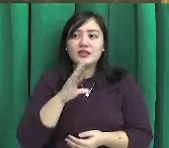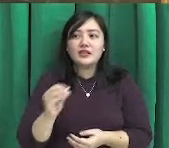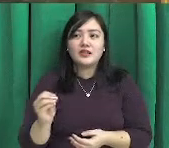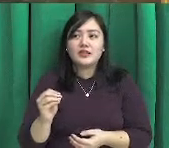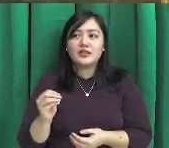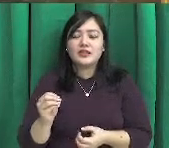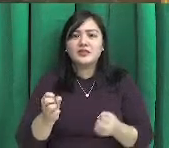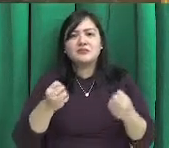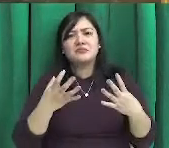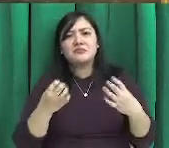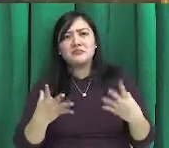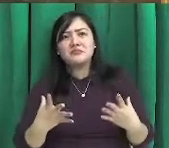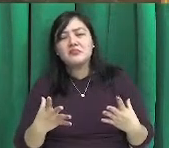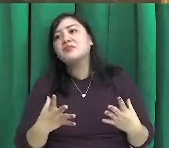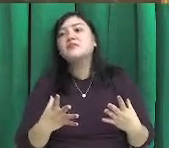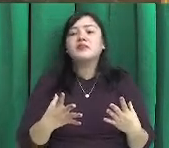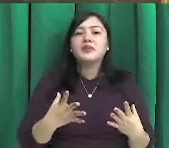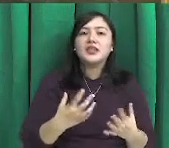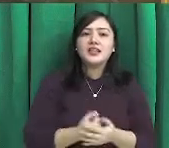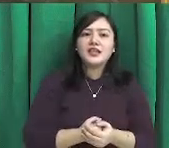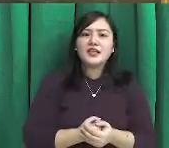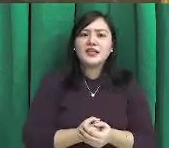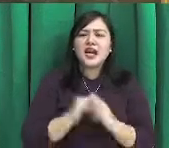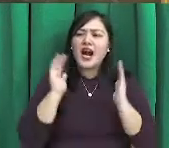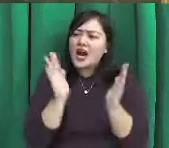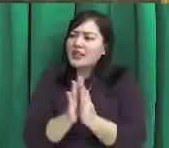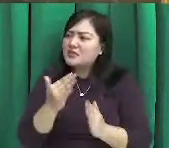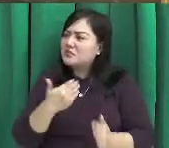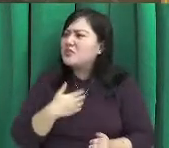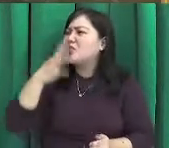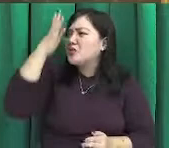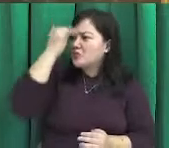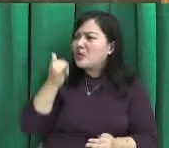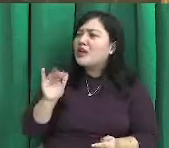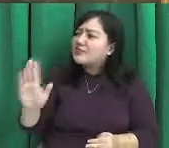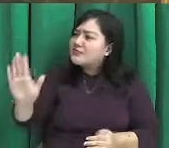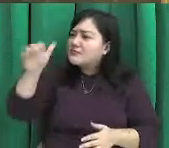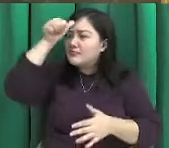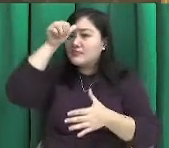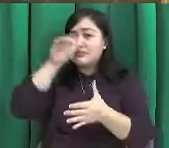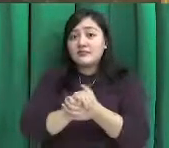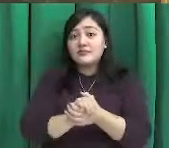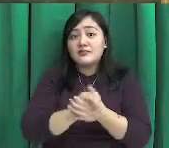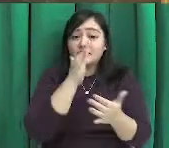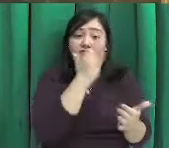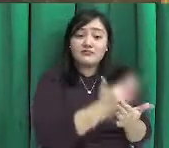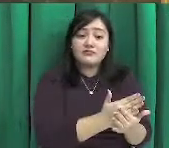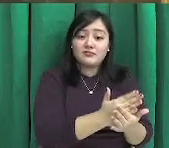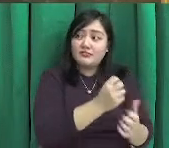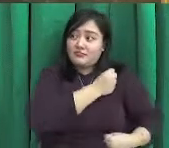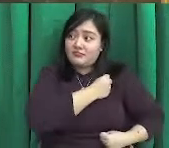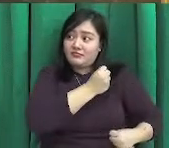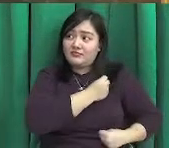So, ang lagi ko pong sagot noon, ewan ko. Hindi ko po alam. So, yung dumating po yon